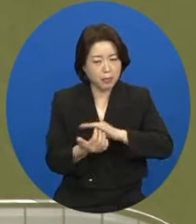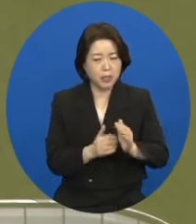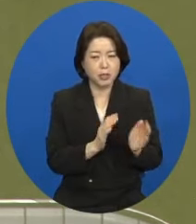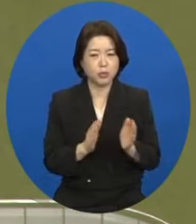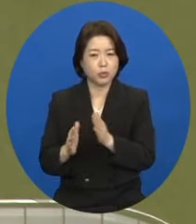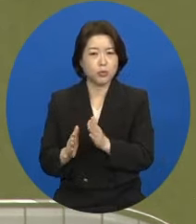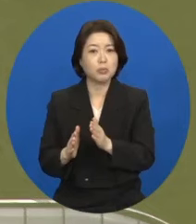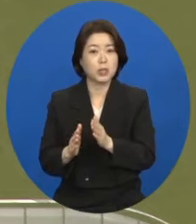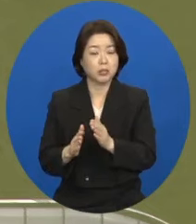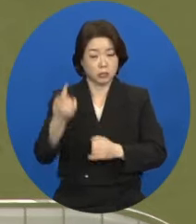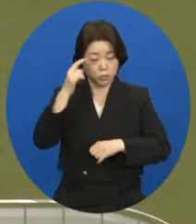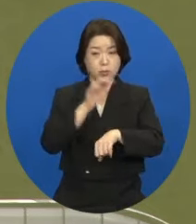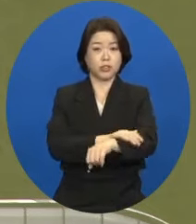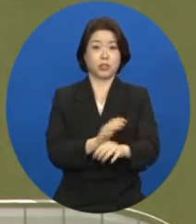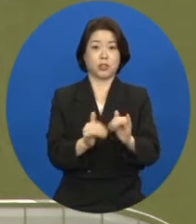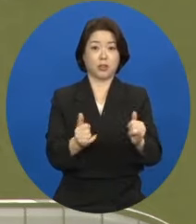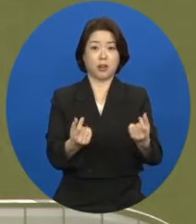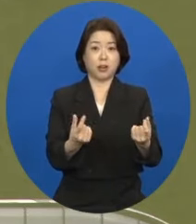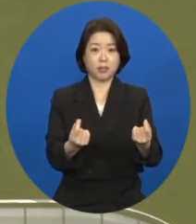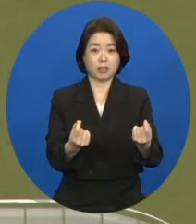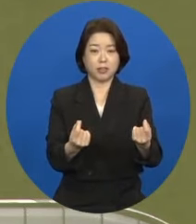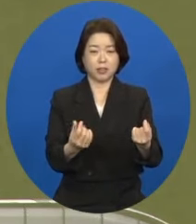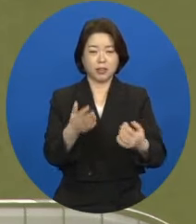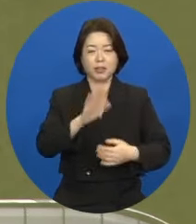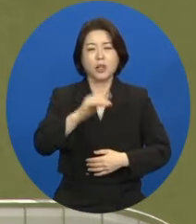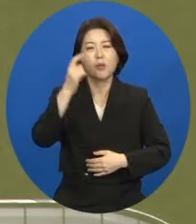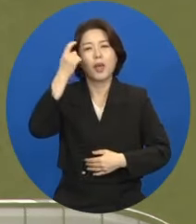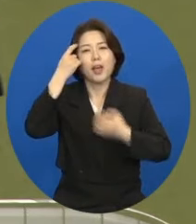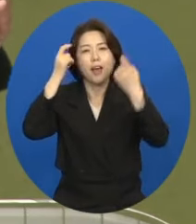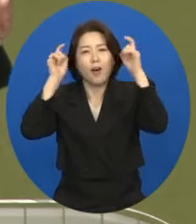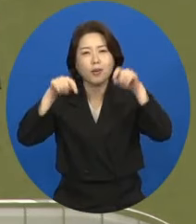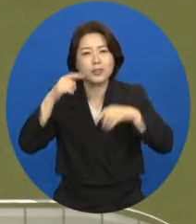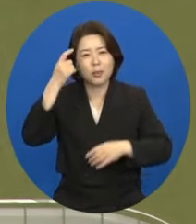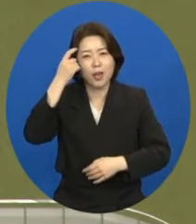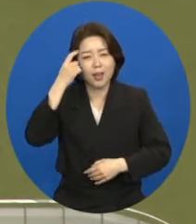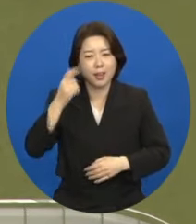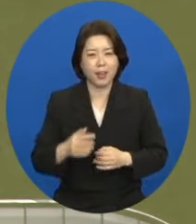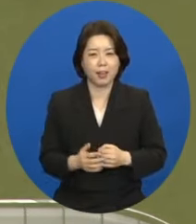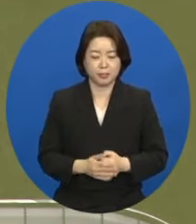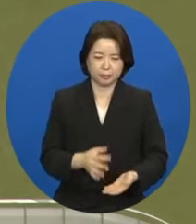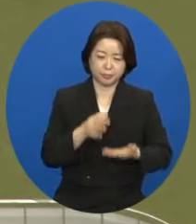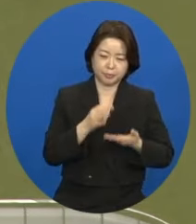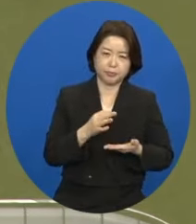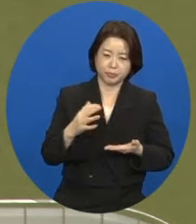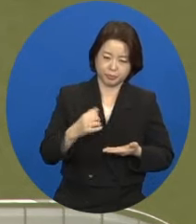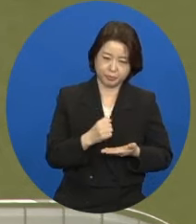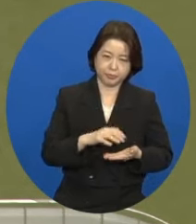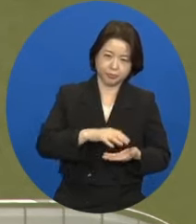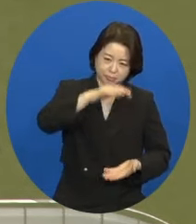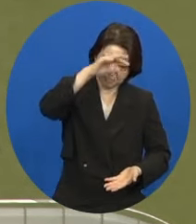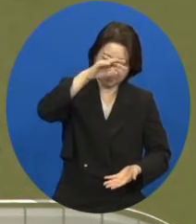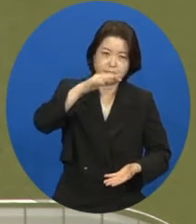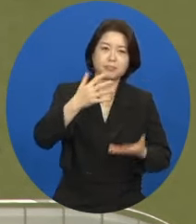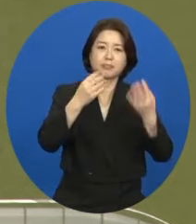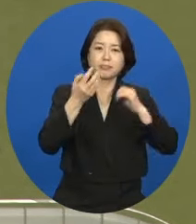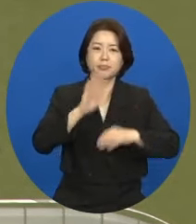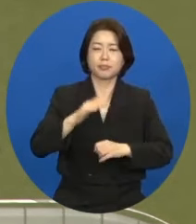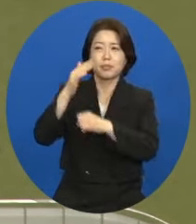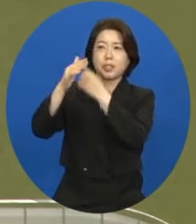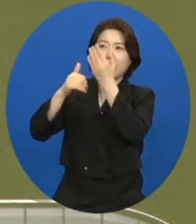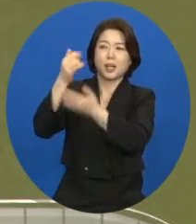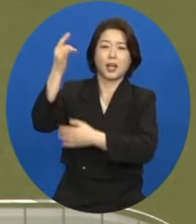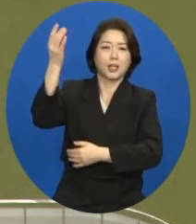사람이죠. 그런데 왜 어리석냐면 가진 재산은 많았지만 하나님께